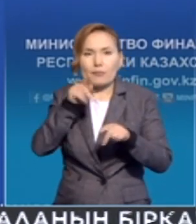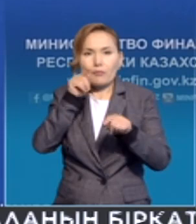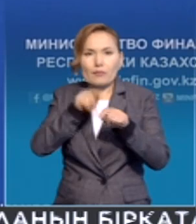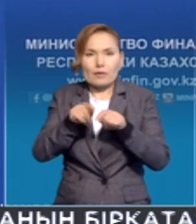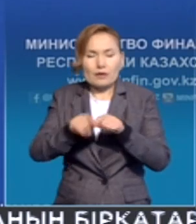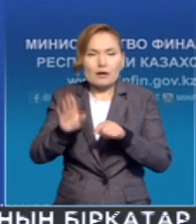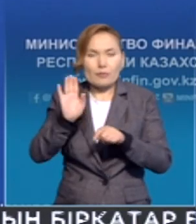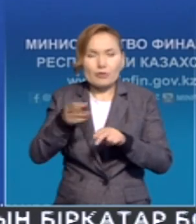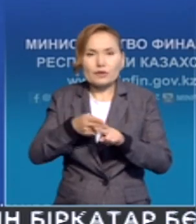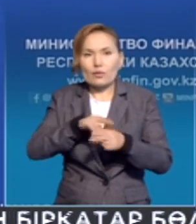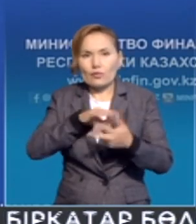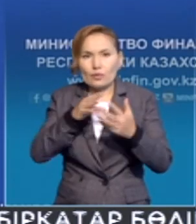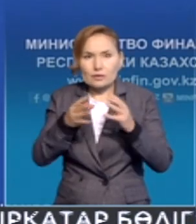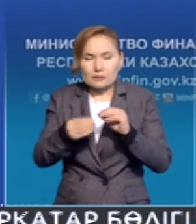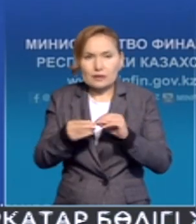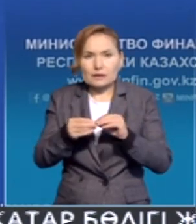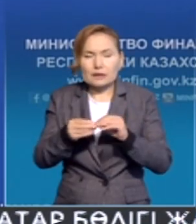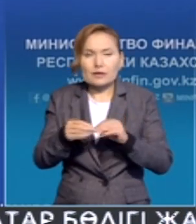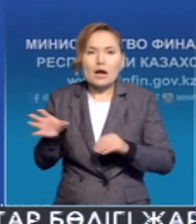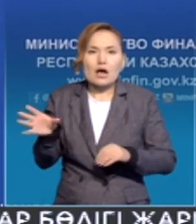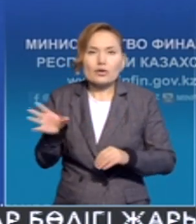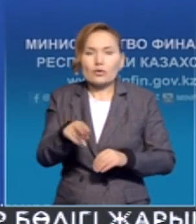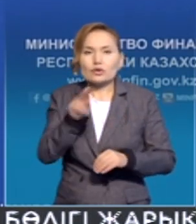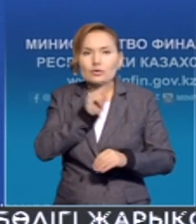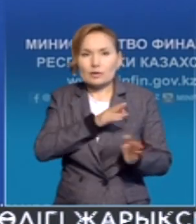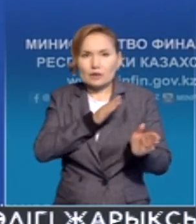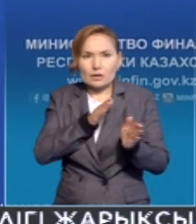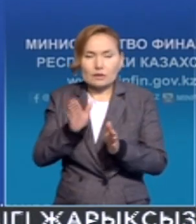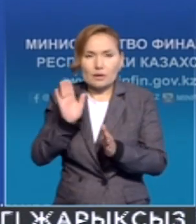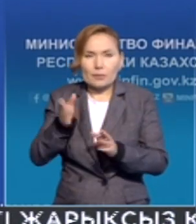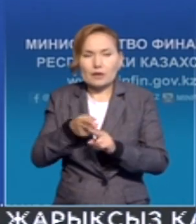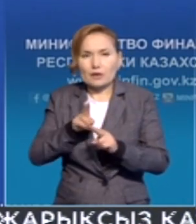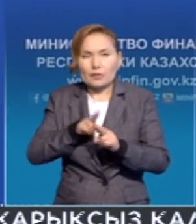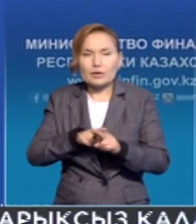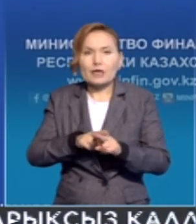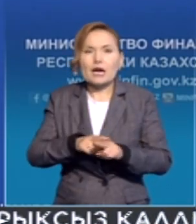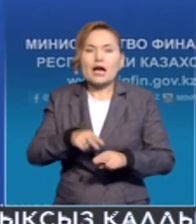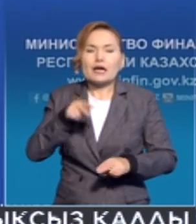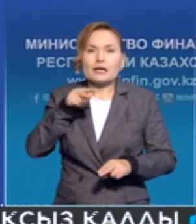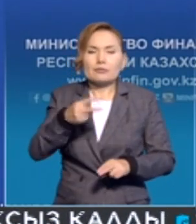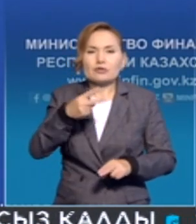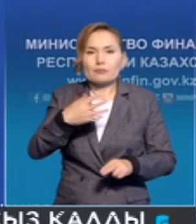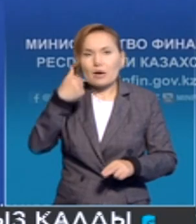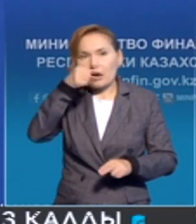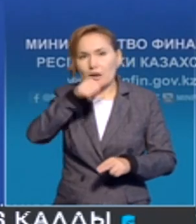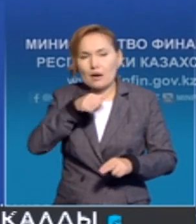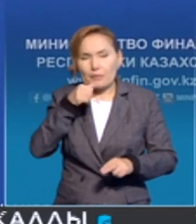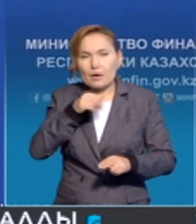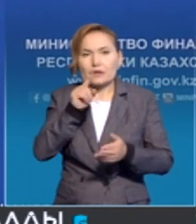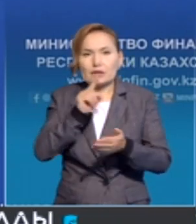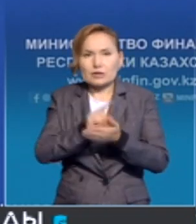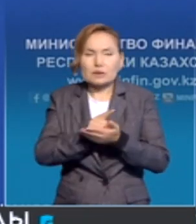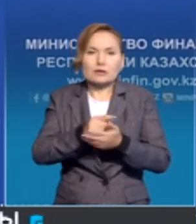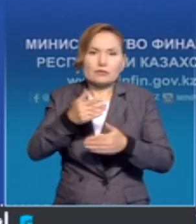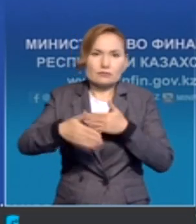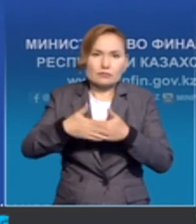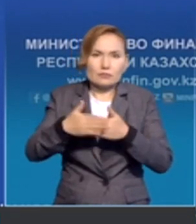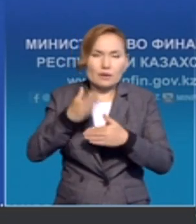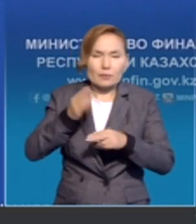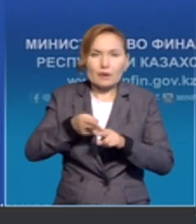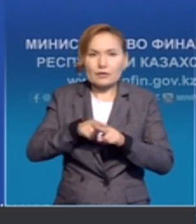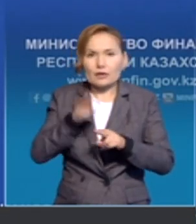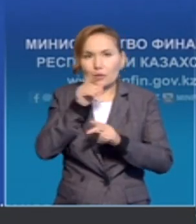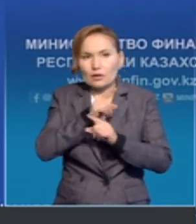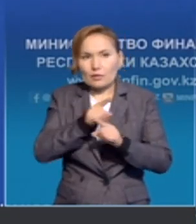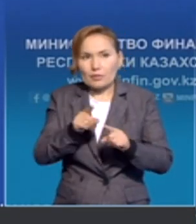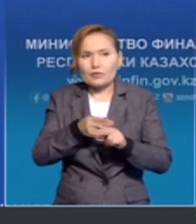тәуекелді басқару жүйесін толығымен реттеп болғаннан кейін, яғни ол 25-ші жылға қарай біз тиісті шараларды қабылдаймыз, яғни оған дейін